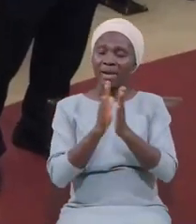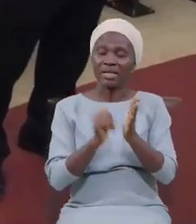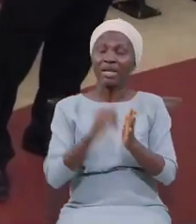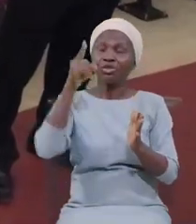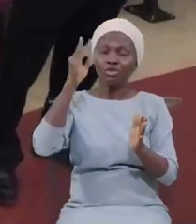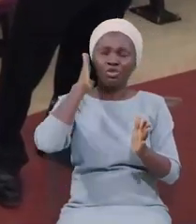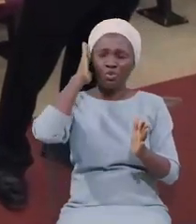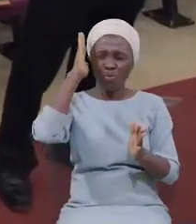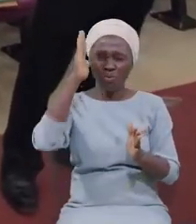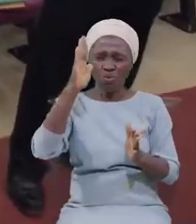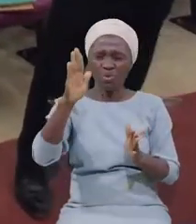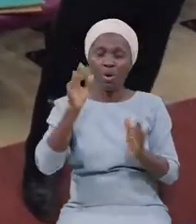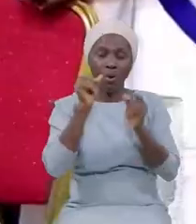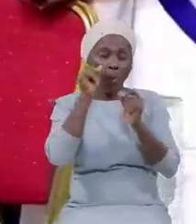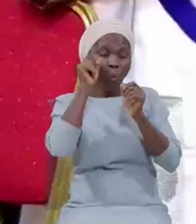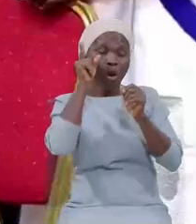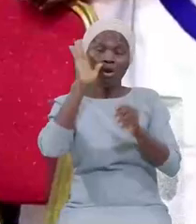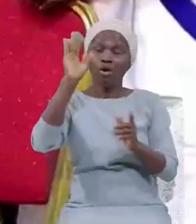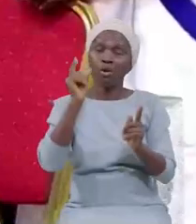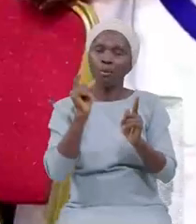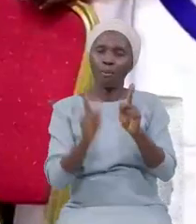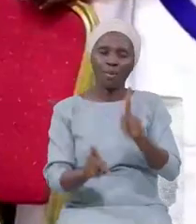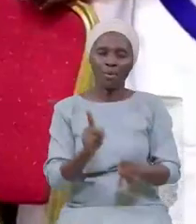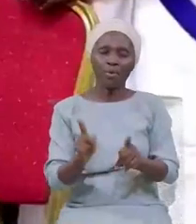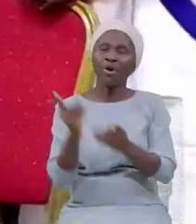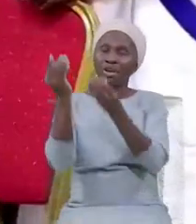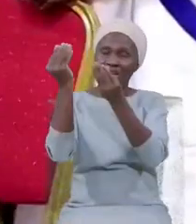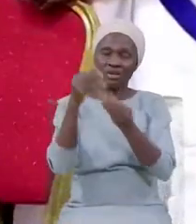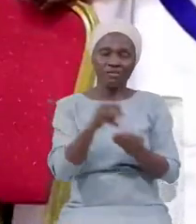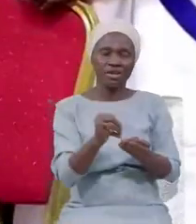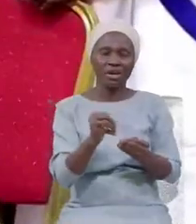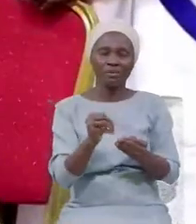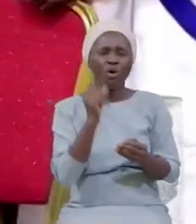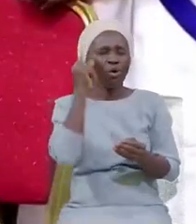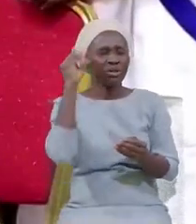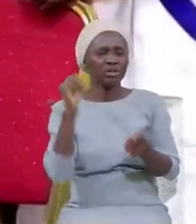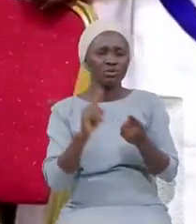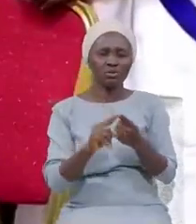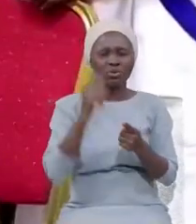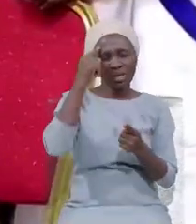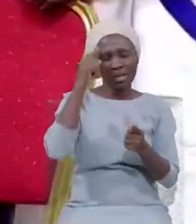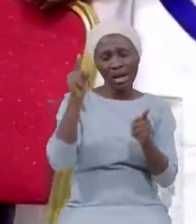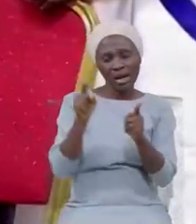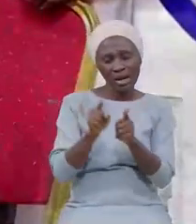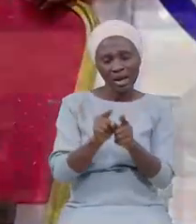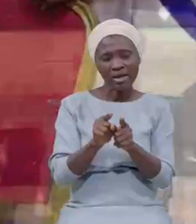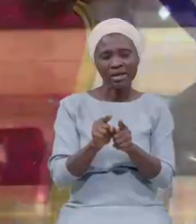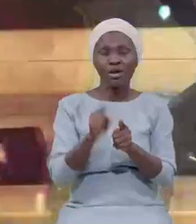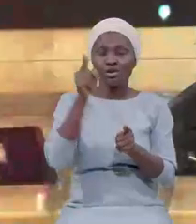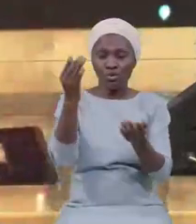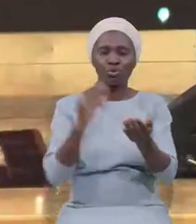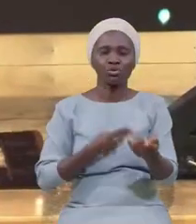peuple. Donne-nous la compréhension céleste afin de penser comme toi, afin de prier comme tu le veux que